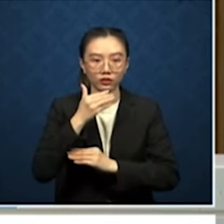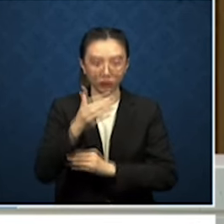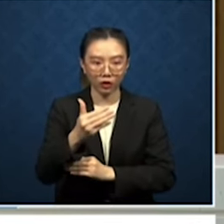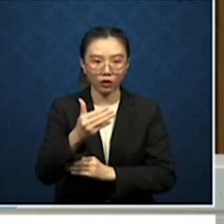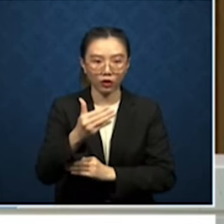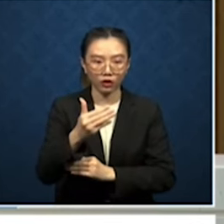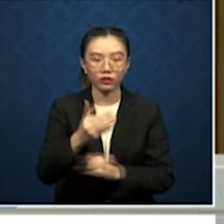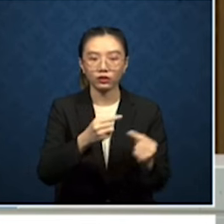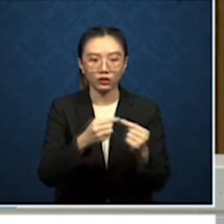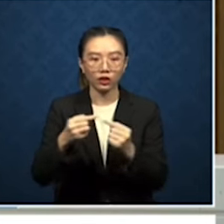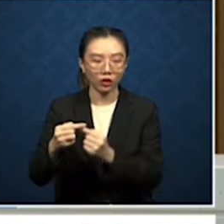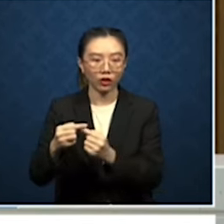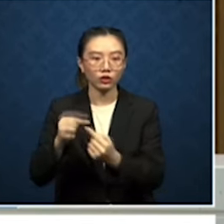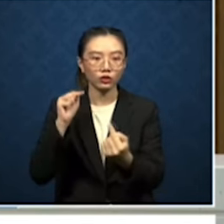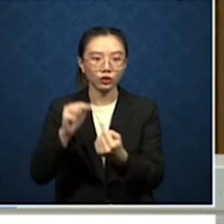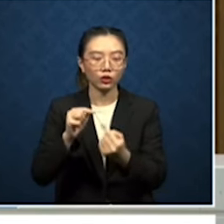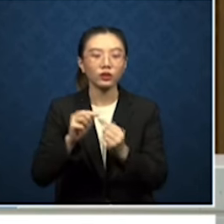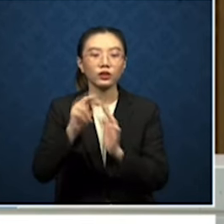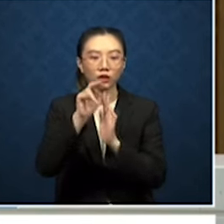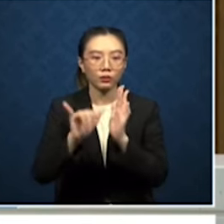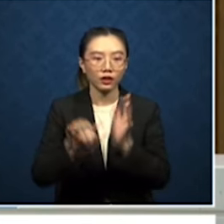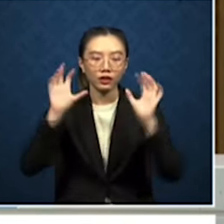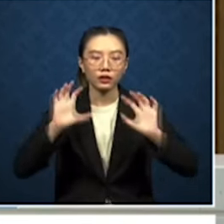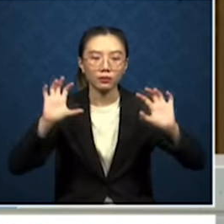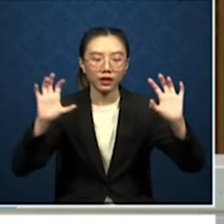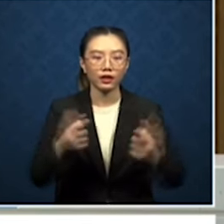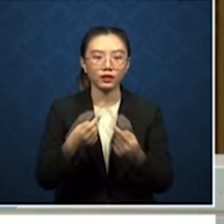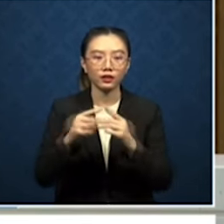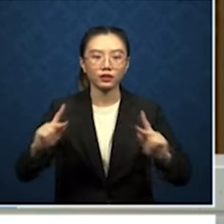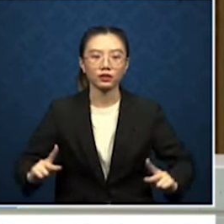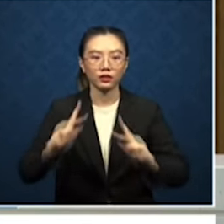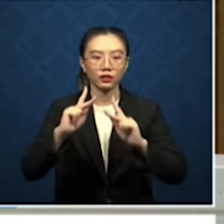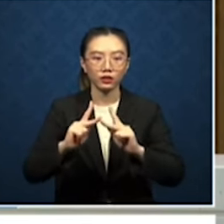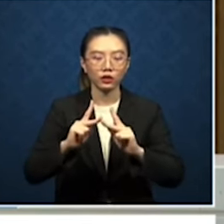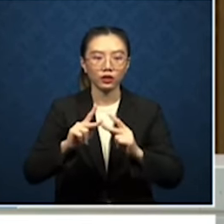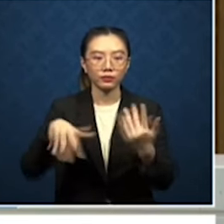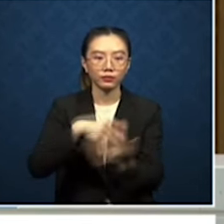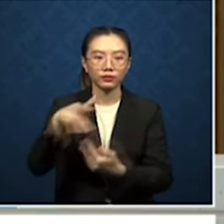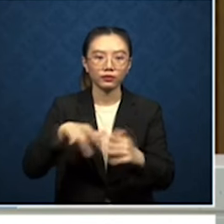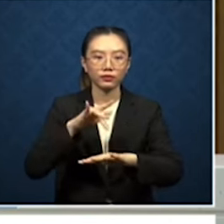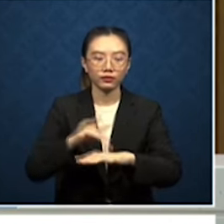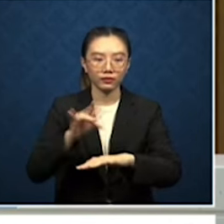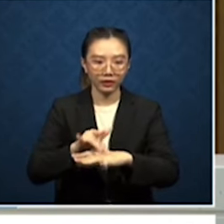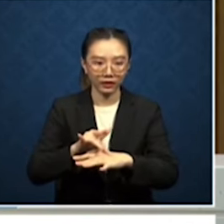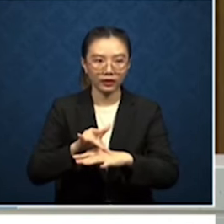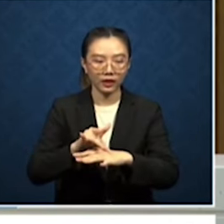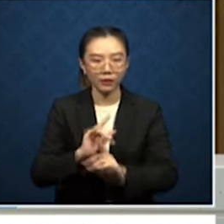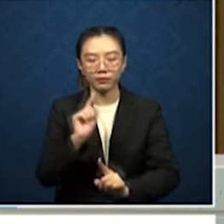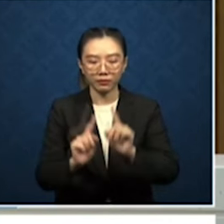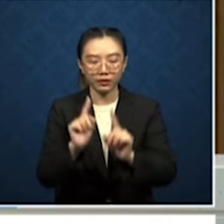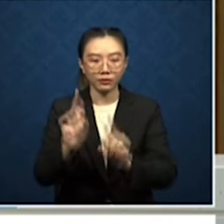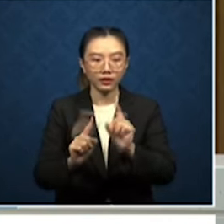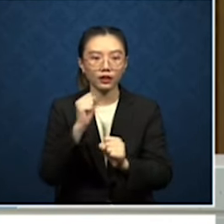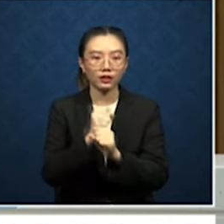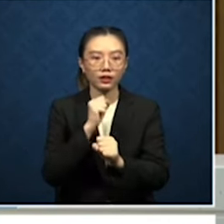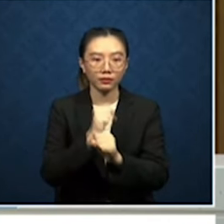บายของรัฐบาลอย่างไรก็ตามทางกระทรวงทรัพยากรธรรมชาติและสิ่งแวดล้อมจะติดตามประเมินผลการดำ